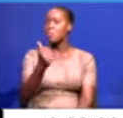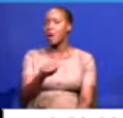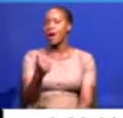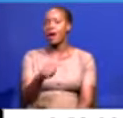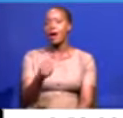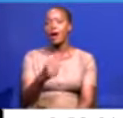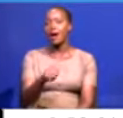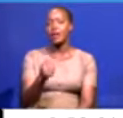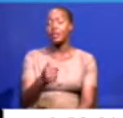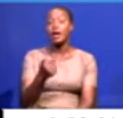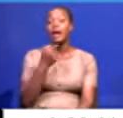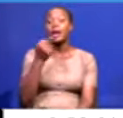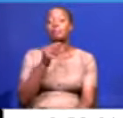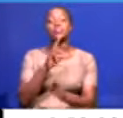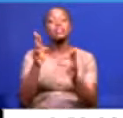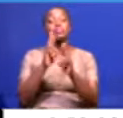amesema